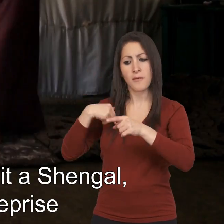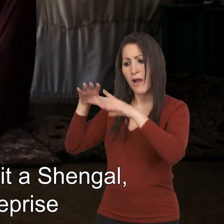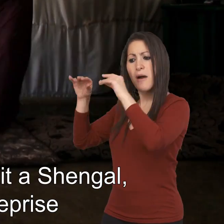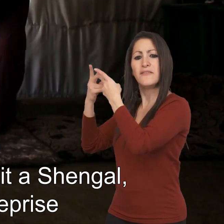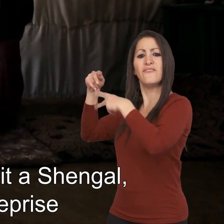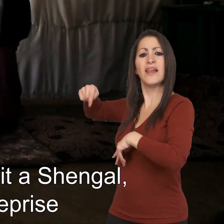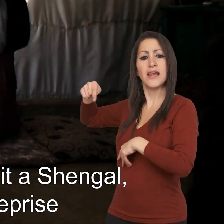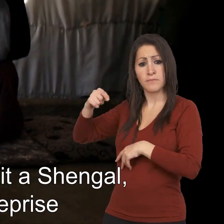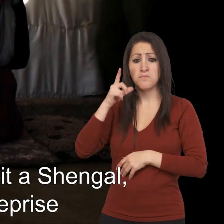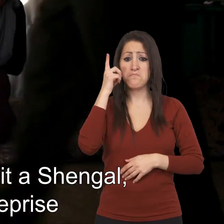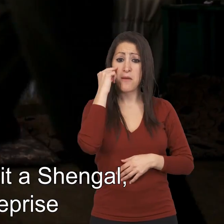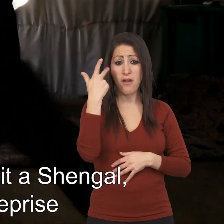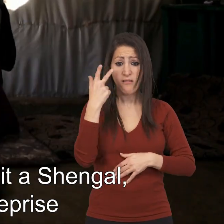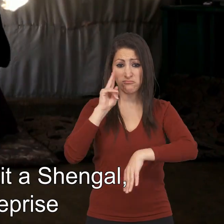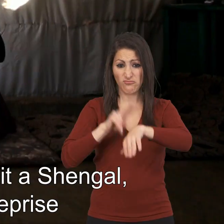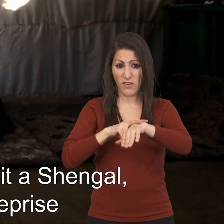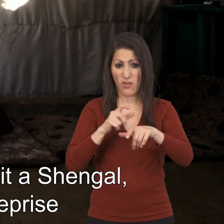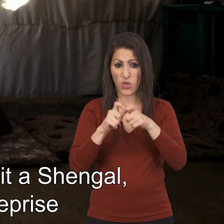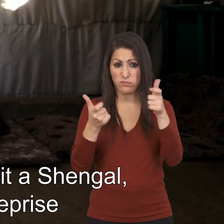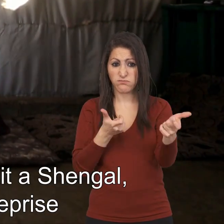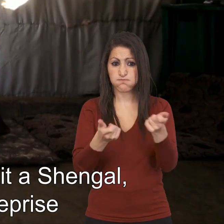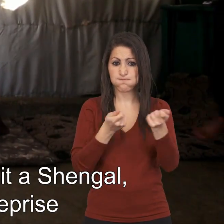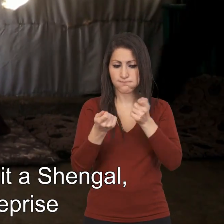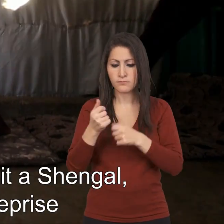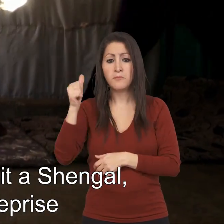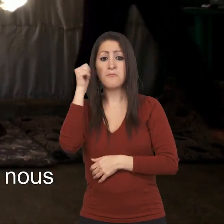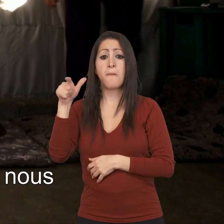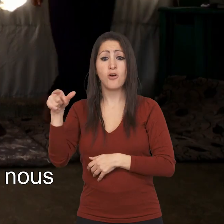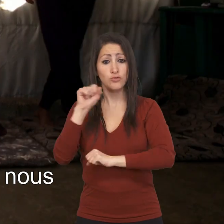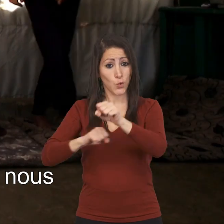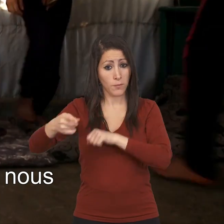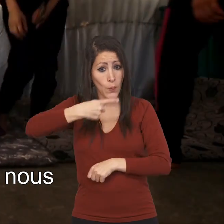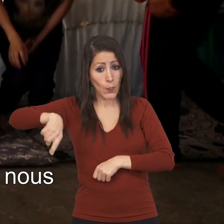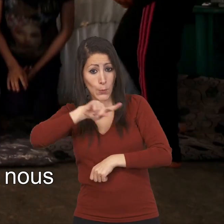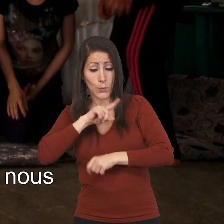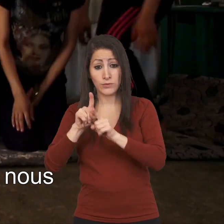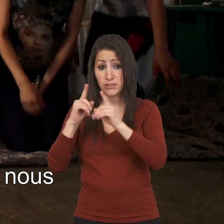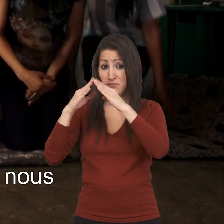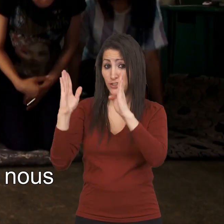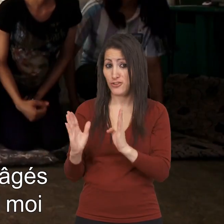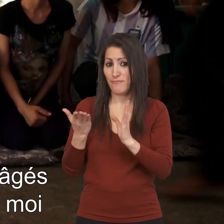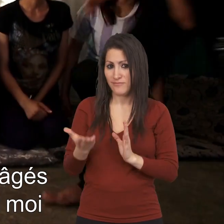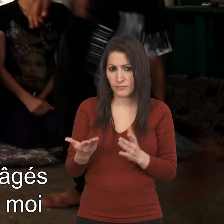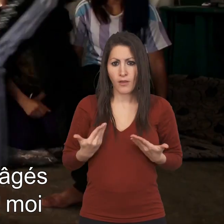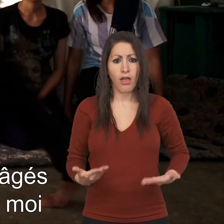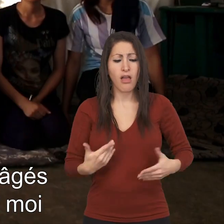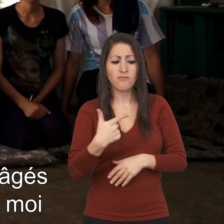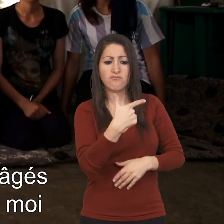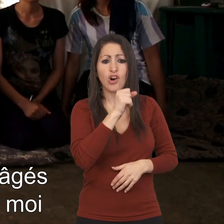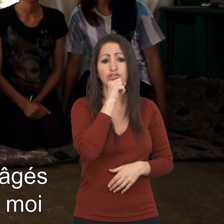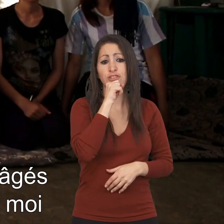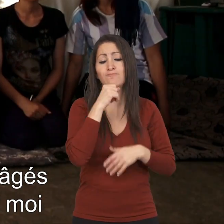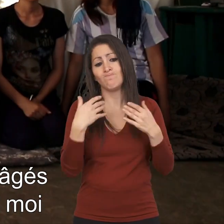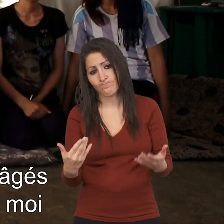Avant la guerre, quand on habitait à Shengal, mon père était chef d'entreprise et ma mère s'occupait de nous et de la maison. Aujourd'hui, ils sont